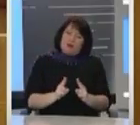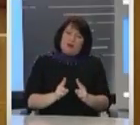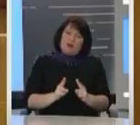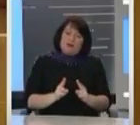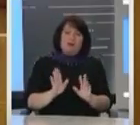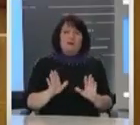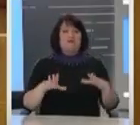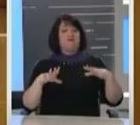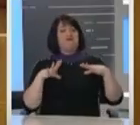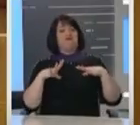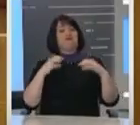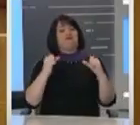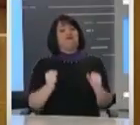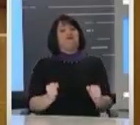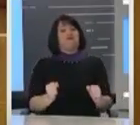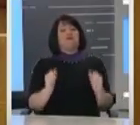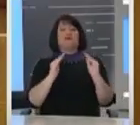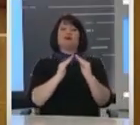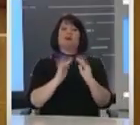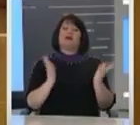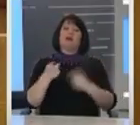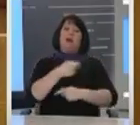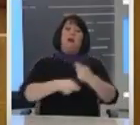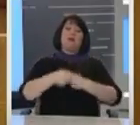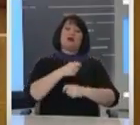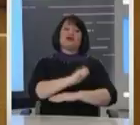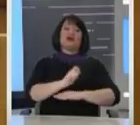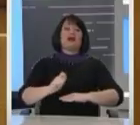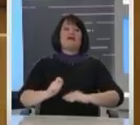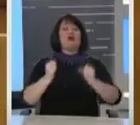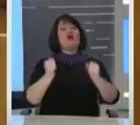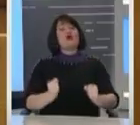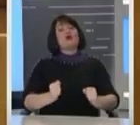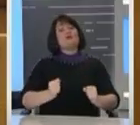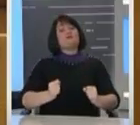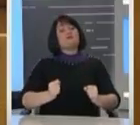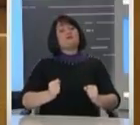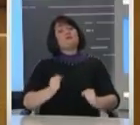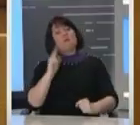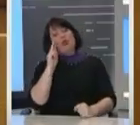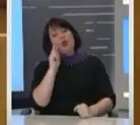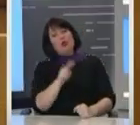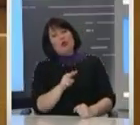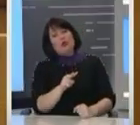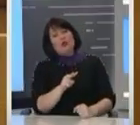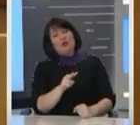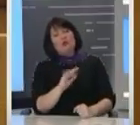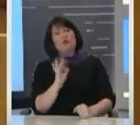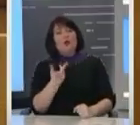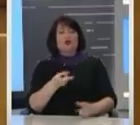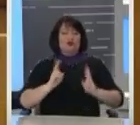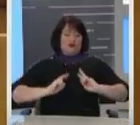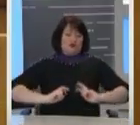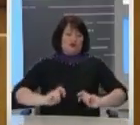καθίστε αναπαυτικά στο σπίτι σας ή στην επιχείρησή σας, στο γραφείο σας ή στην κουζίνα σας και δείτε πώς μπορείτε να